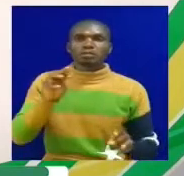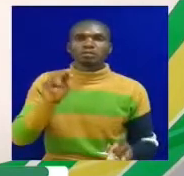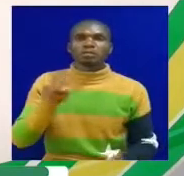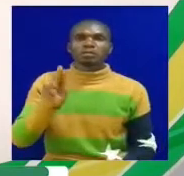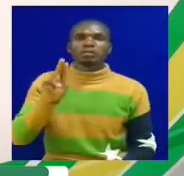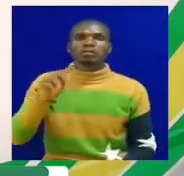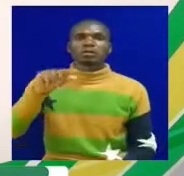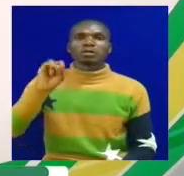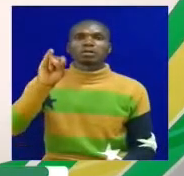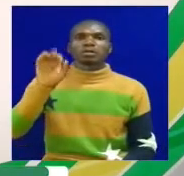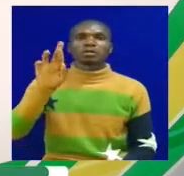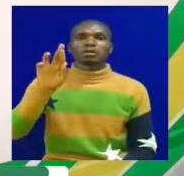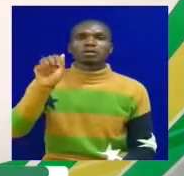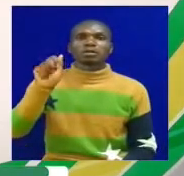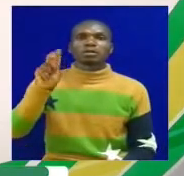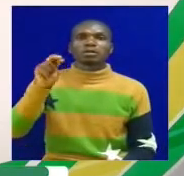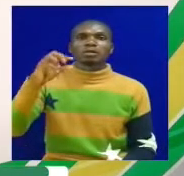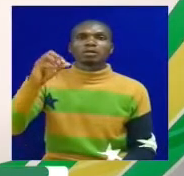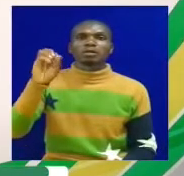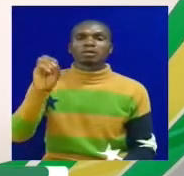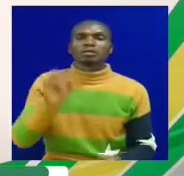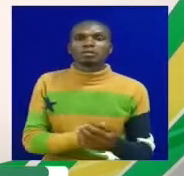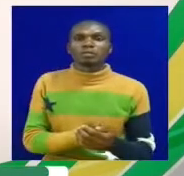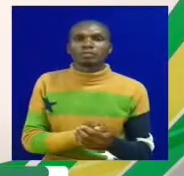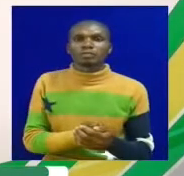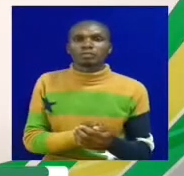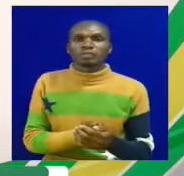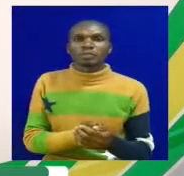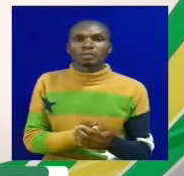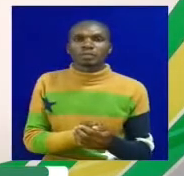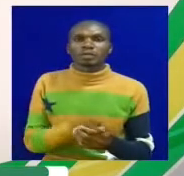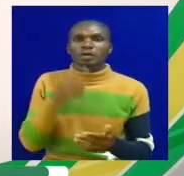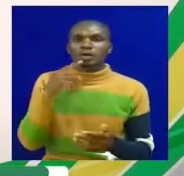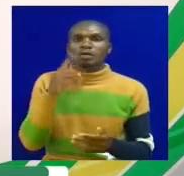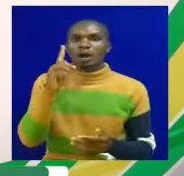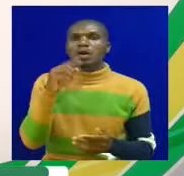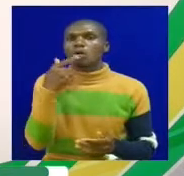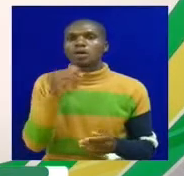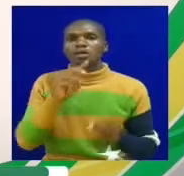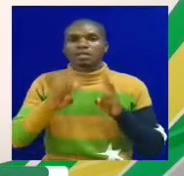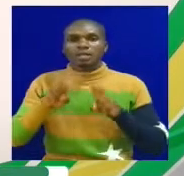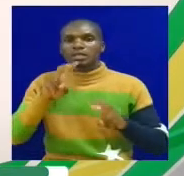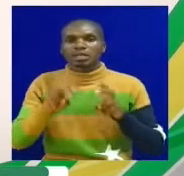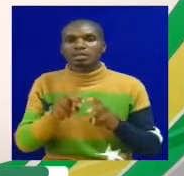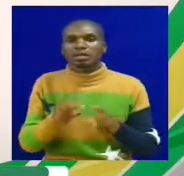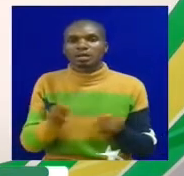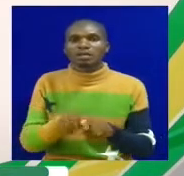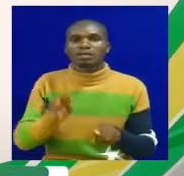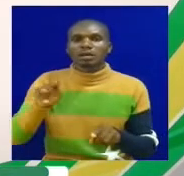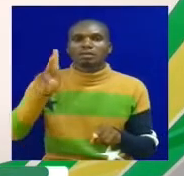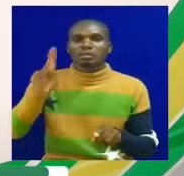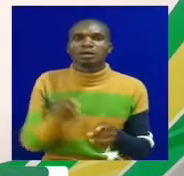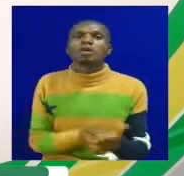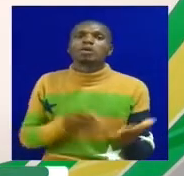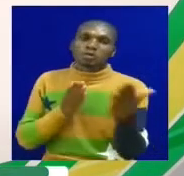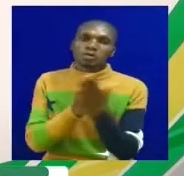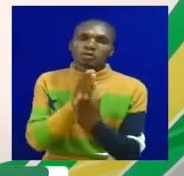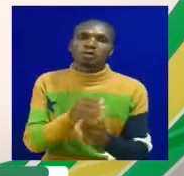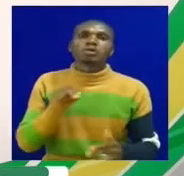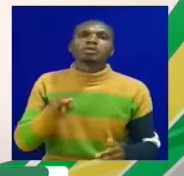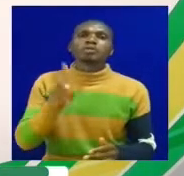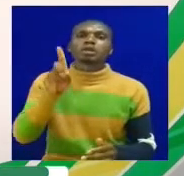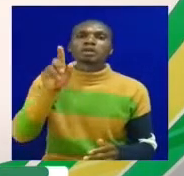ke bujumbe kurwa senseme yo Charles Siongo Tobono ni gonera riganga ya yogo chikoligie kero kigwetera se kiama kia UDA ka